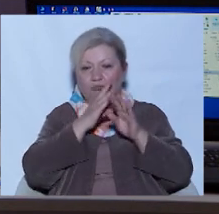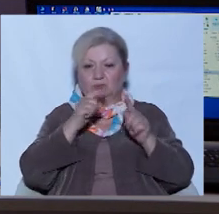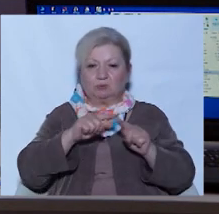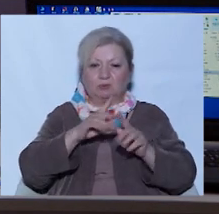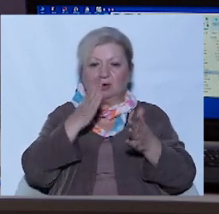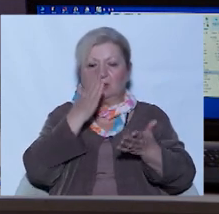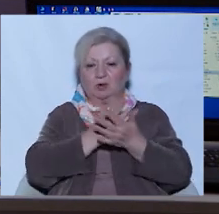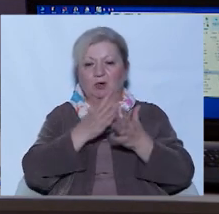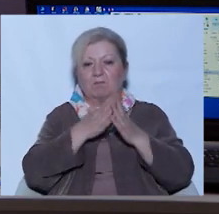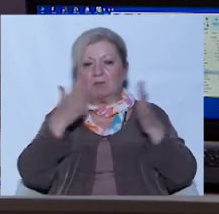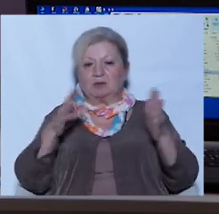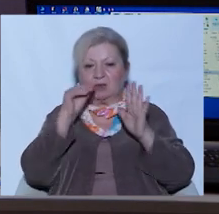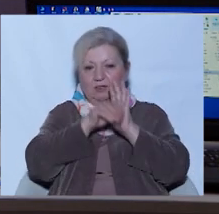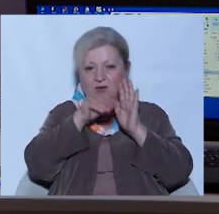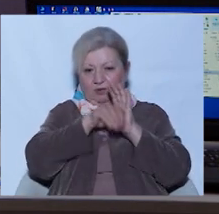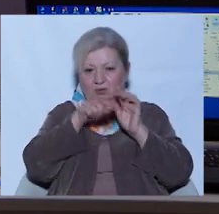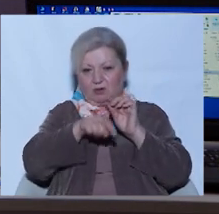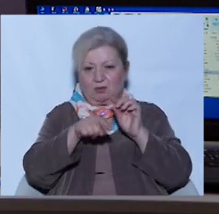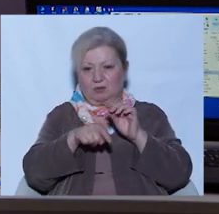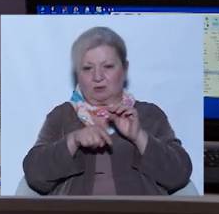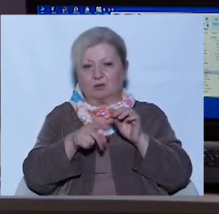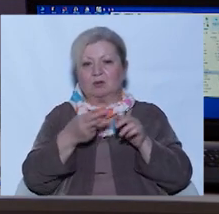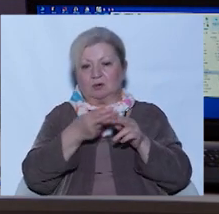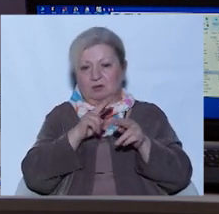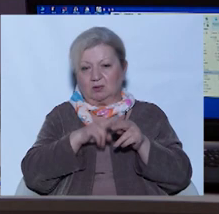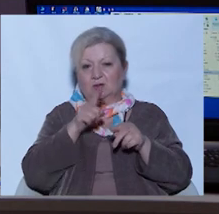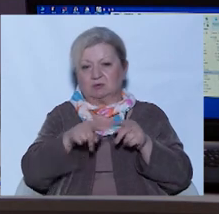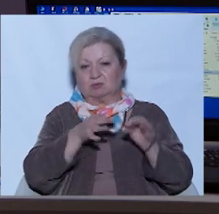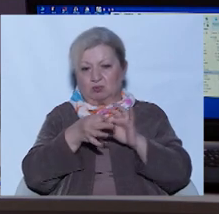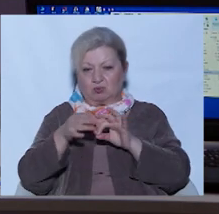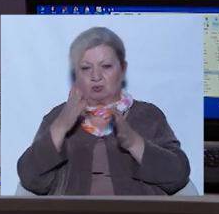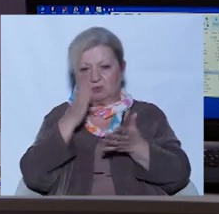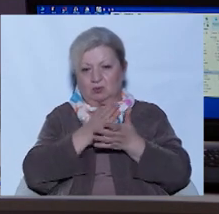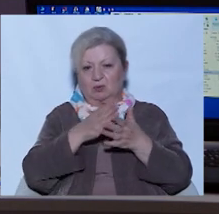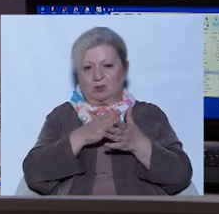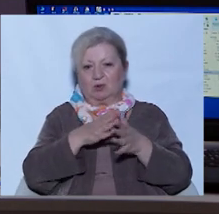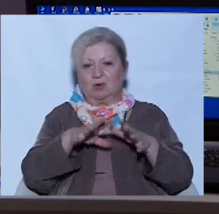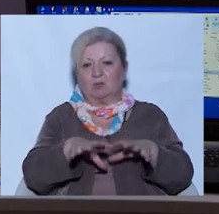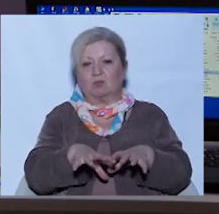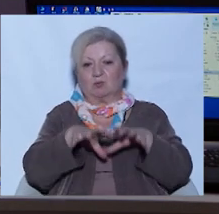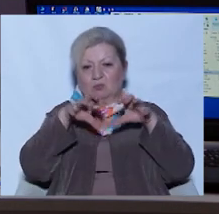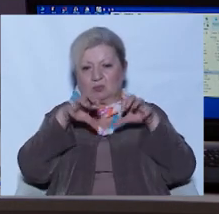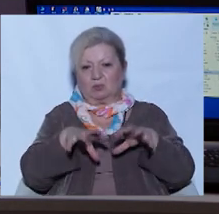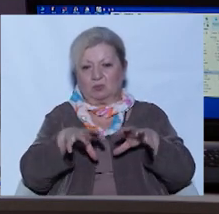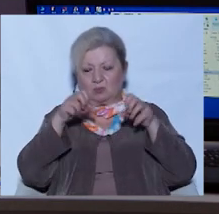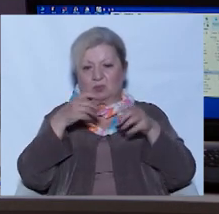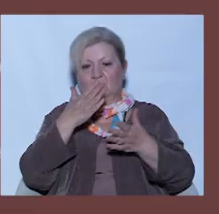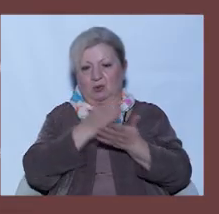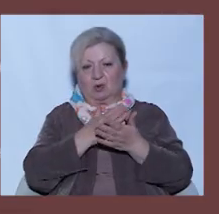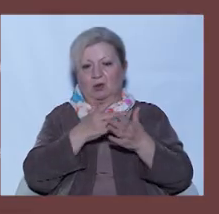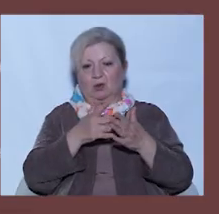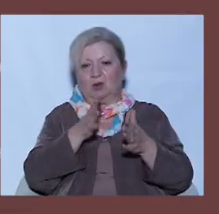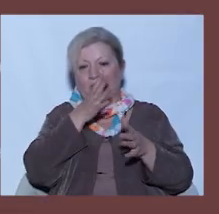უფრო დიდია ტევადობა, ცხადია ეს პროცესი განმუხტვაც მისი დიდხანს